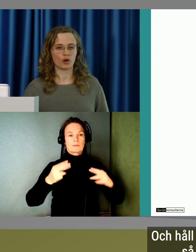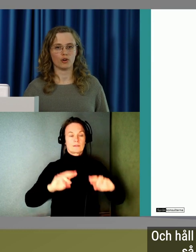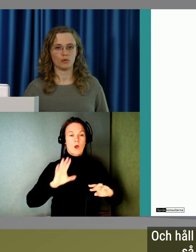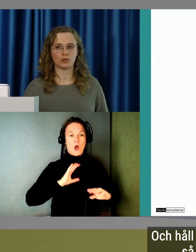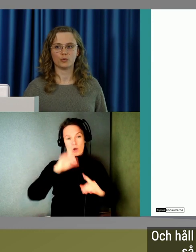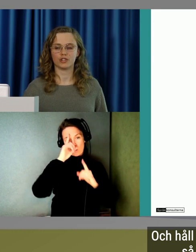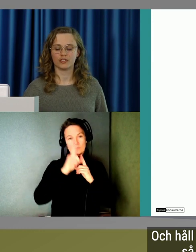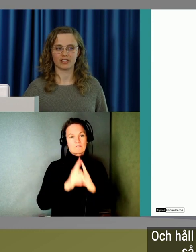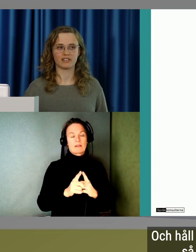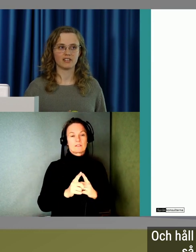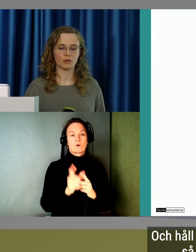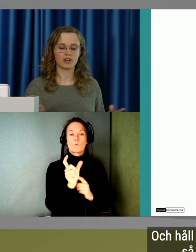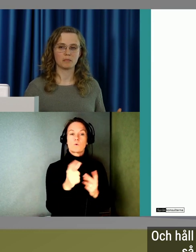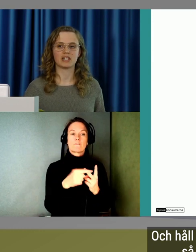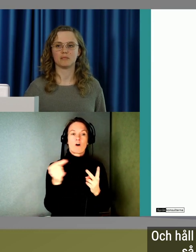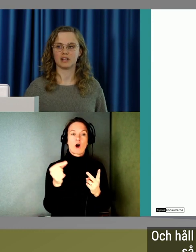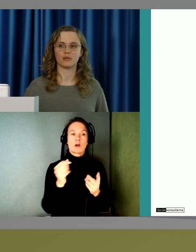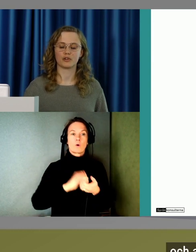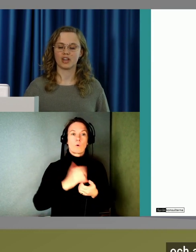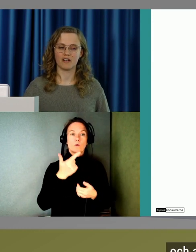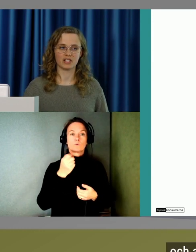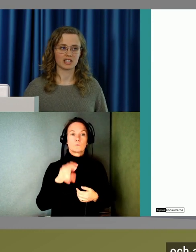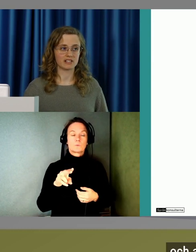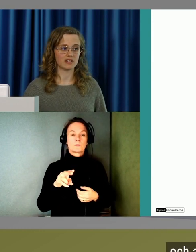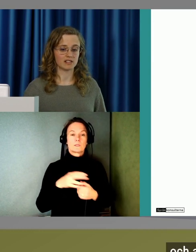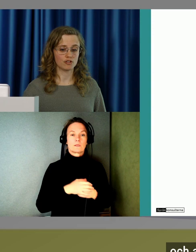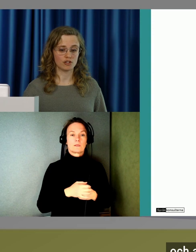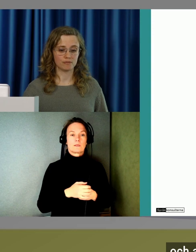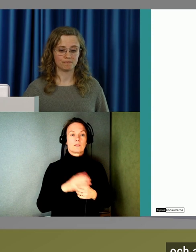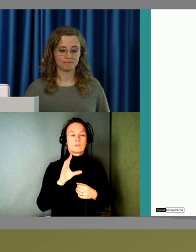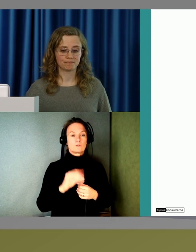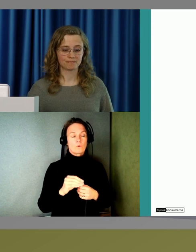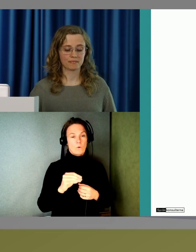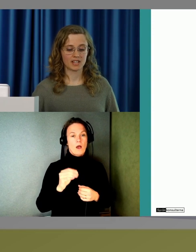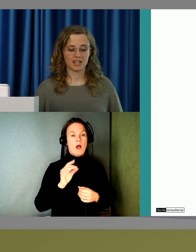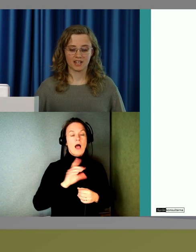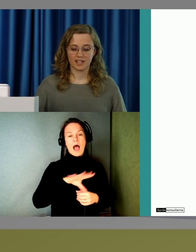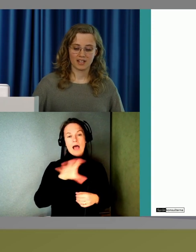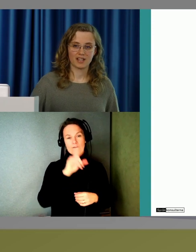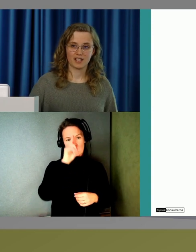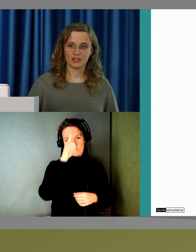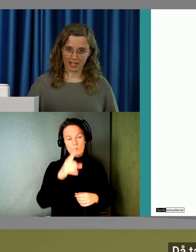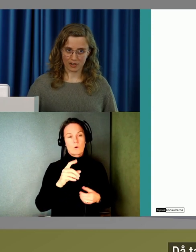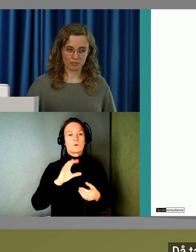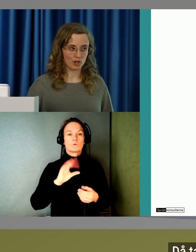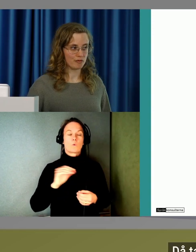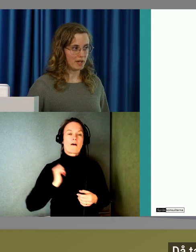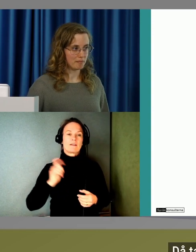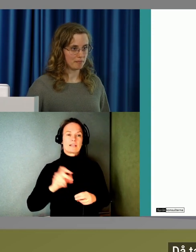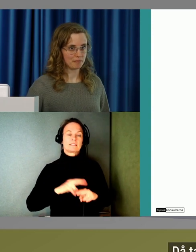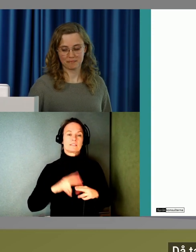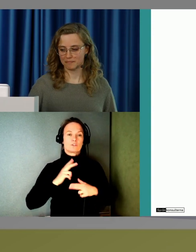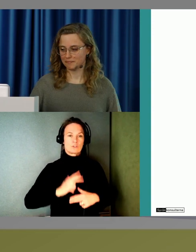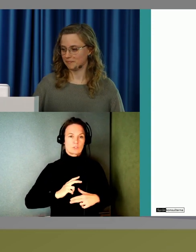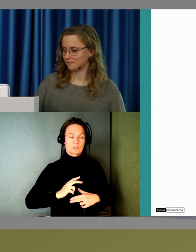ordval och ton så att du håller det begripligt och användaren känner sig Trygg tackar jag så mycket för